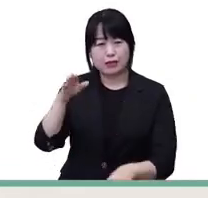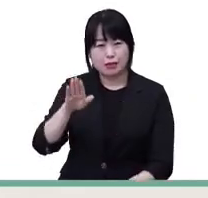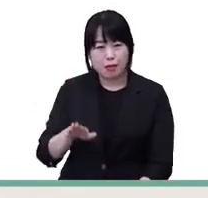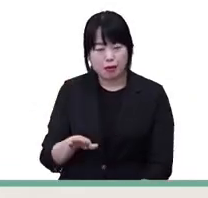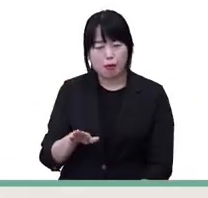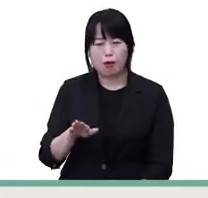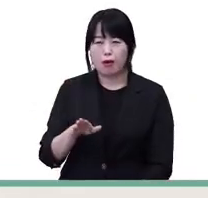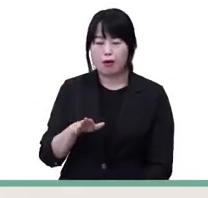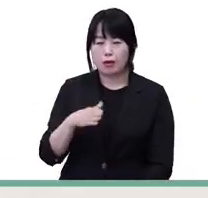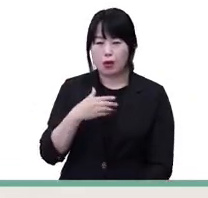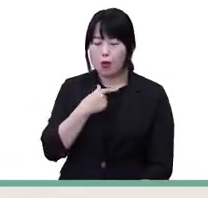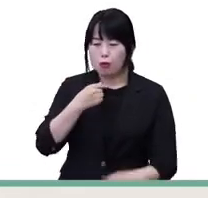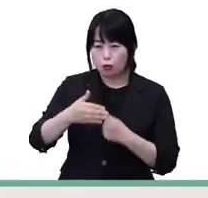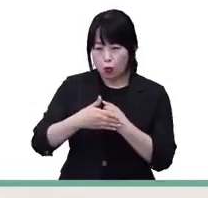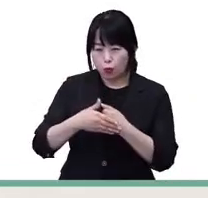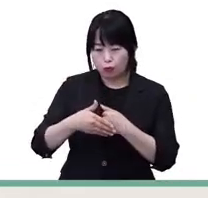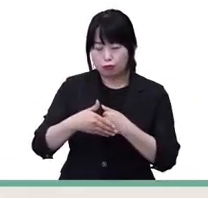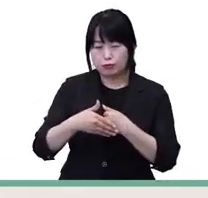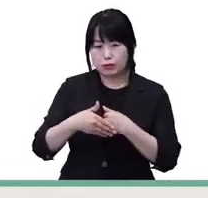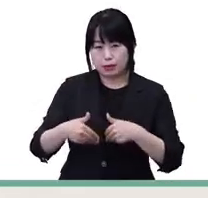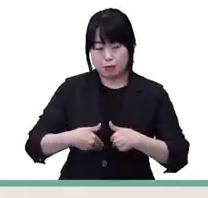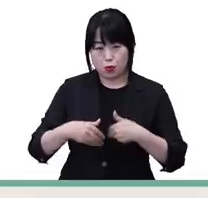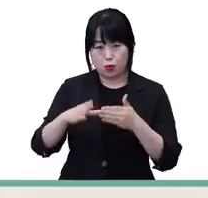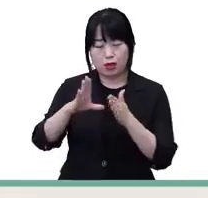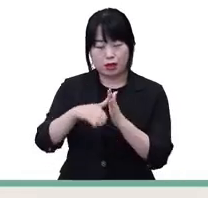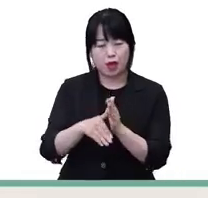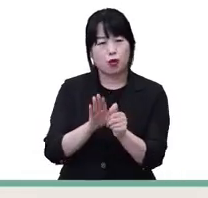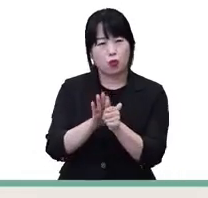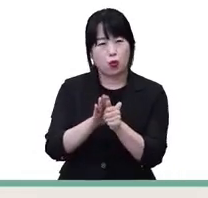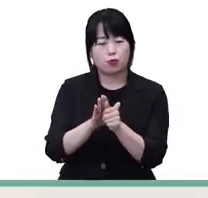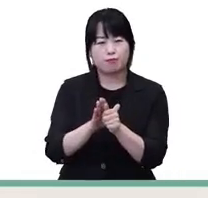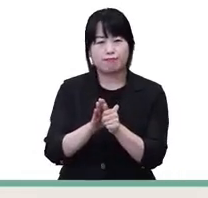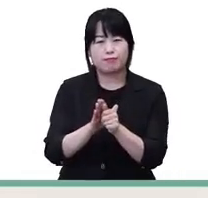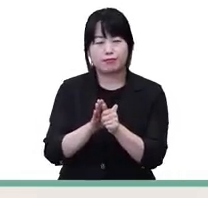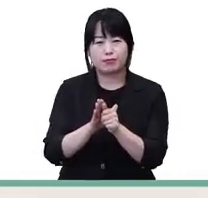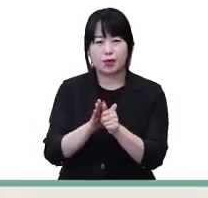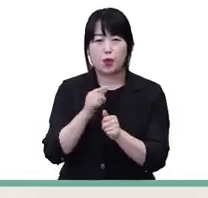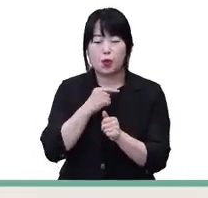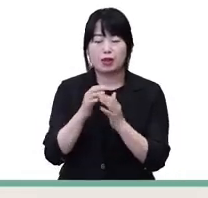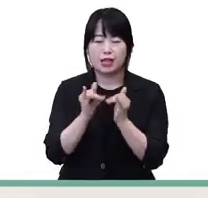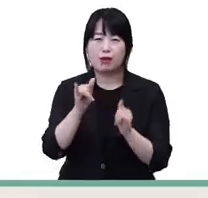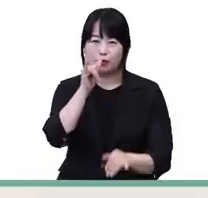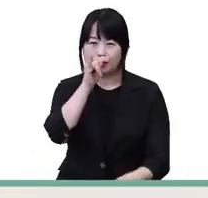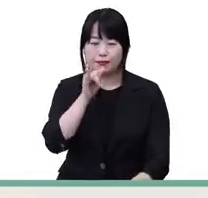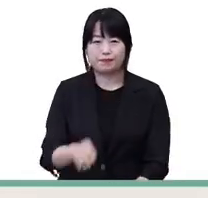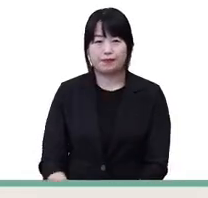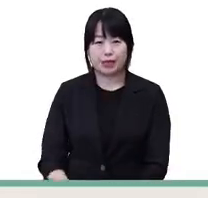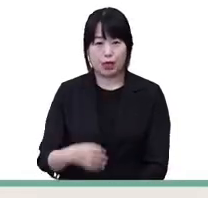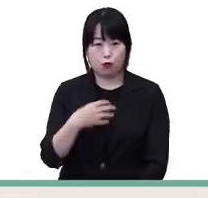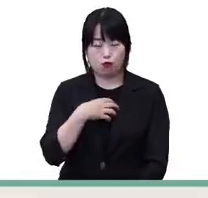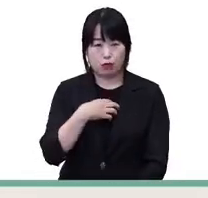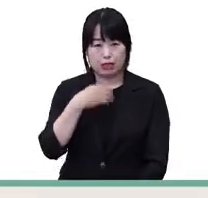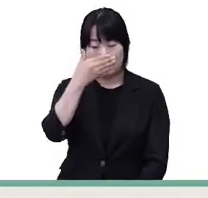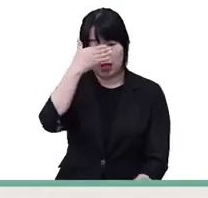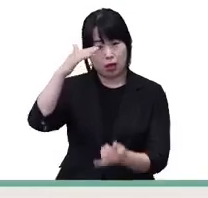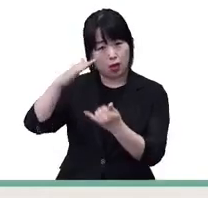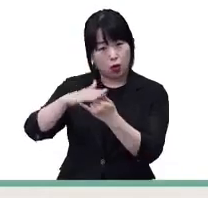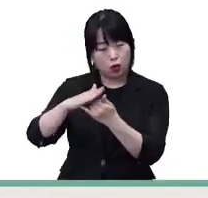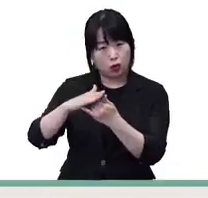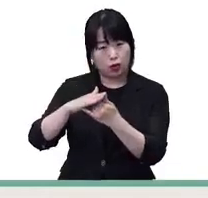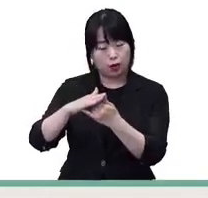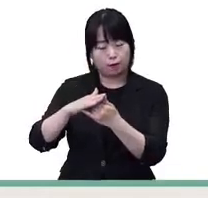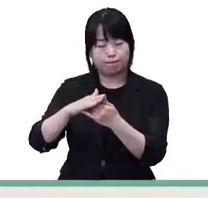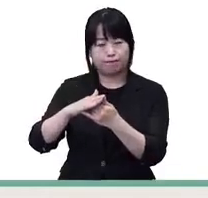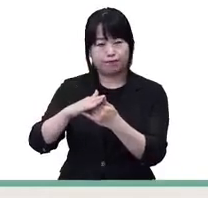도와주고 싶다라는 그런 부모님이 아마도 이렇게 섞여 있지 않을까 싶습니다. 위기 청소년을 조금 더